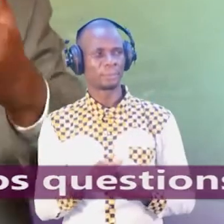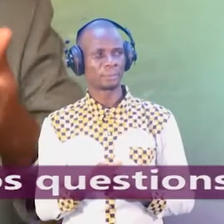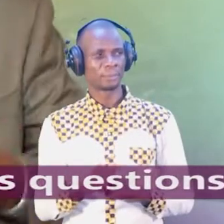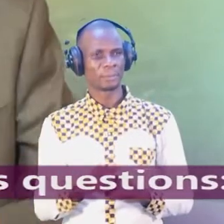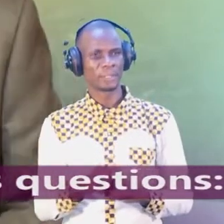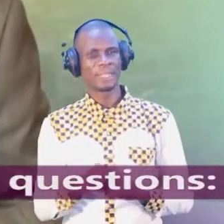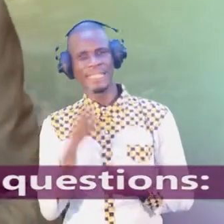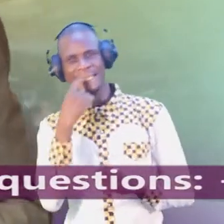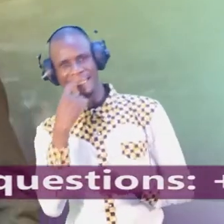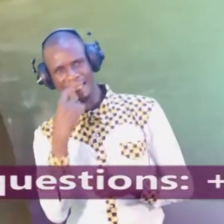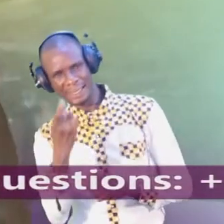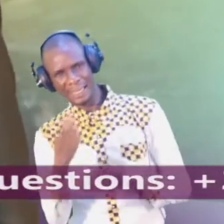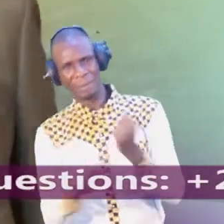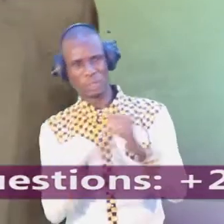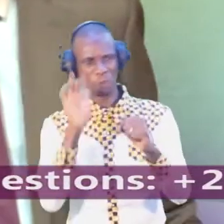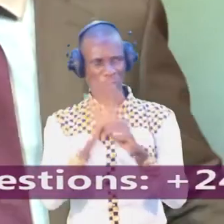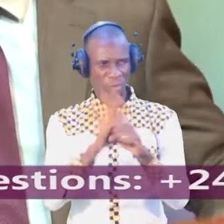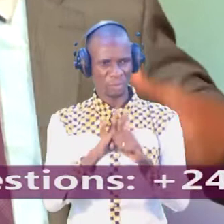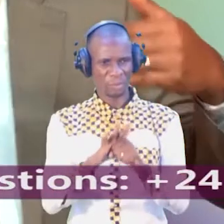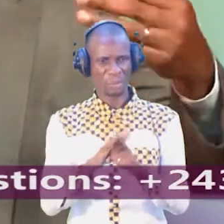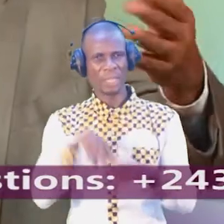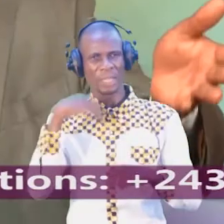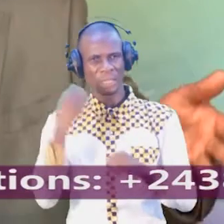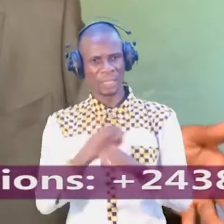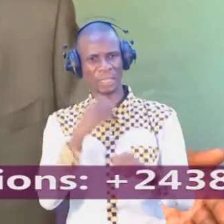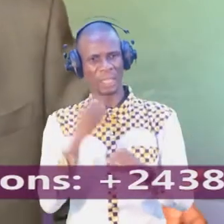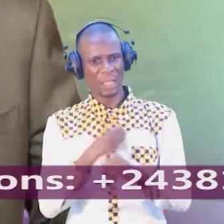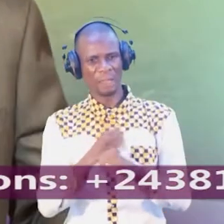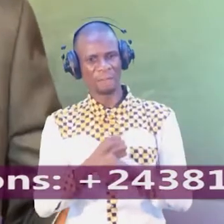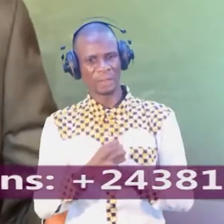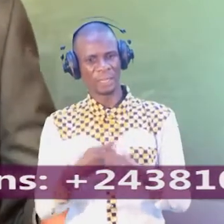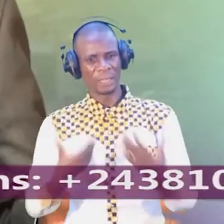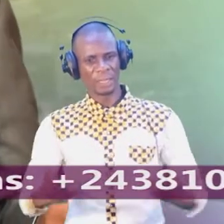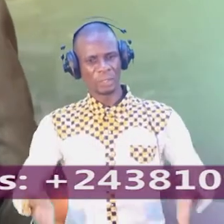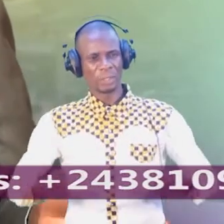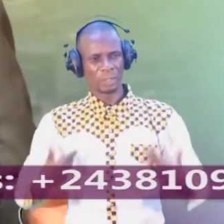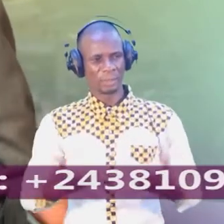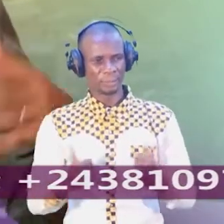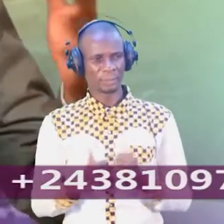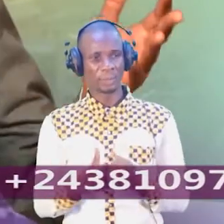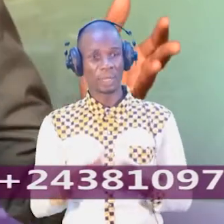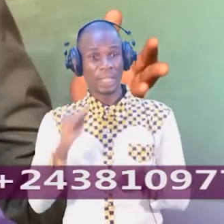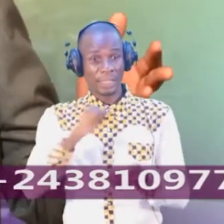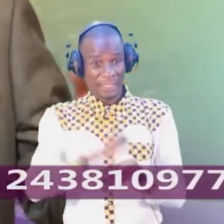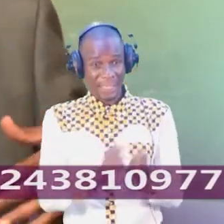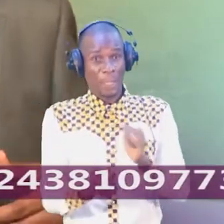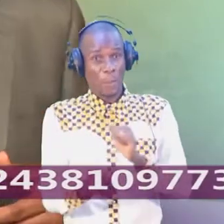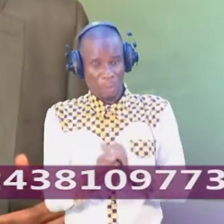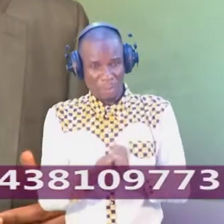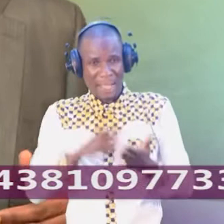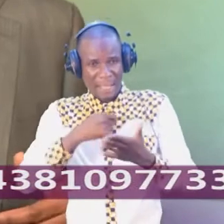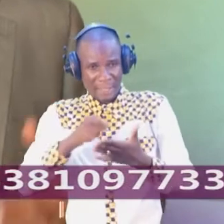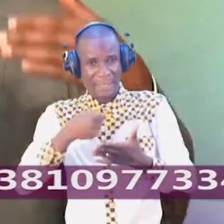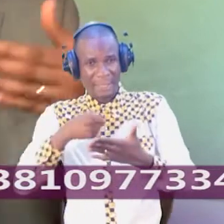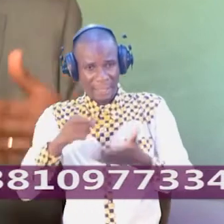bazali ko kamwa kotala boni boni penza mangombe ezali kofulu kebele mpe mate ezali kosale